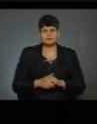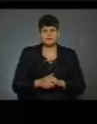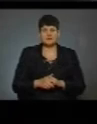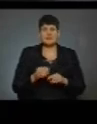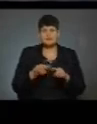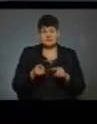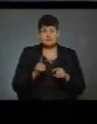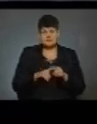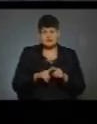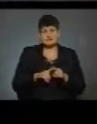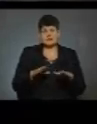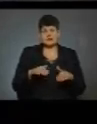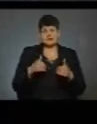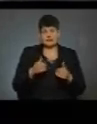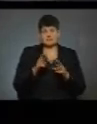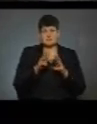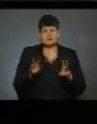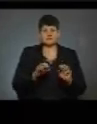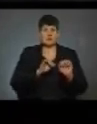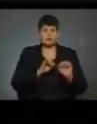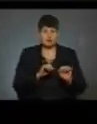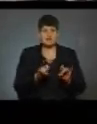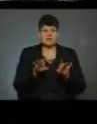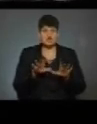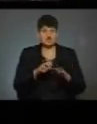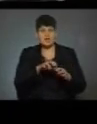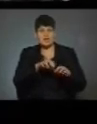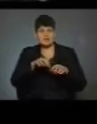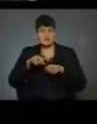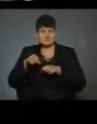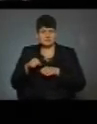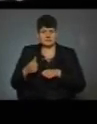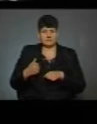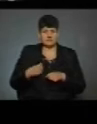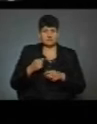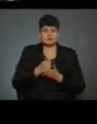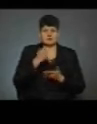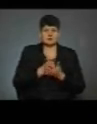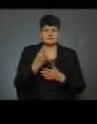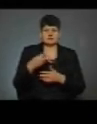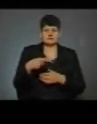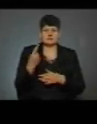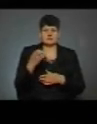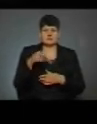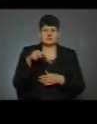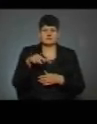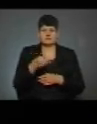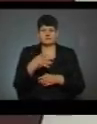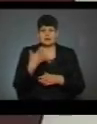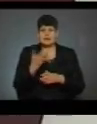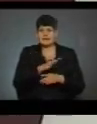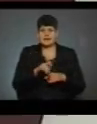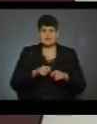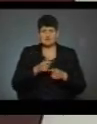Такі дані Вітчизняного міністерства оборони. Рішення відводити українські сили ухвалене 21 січня 2015-го. За